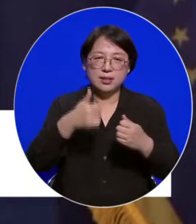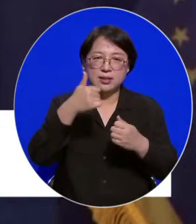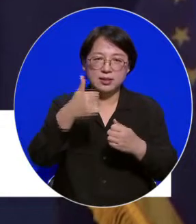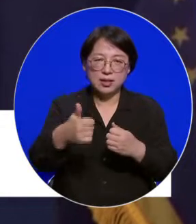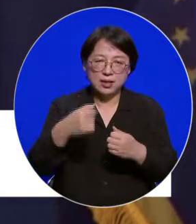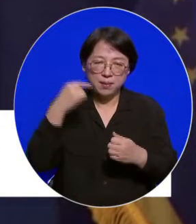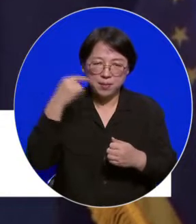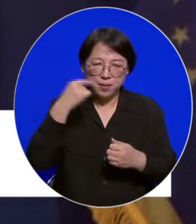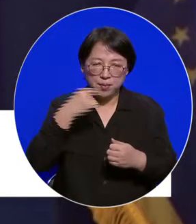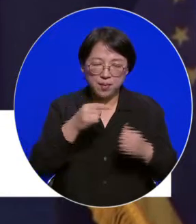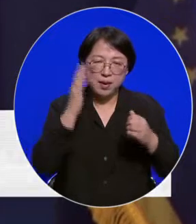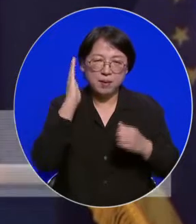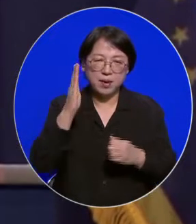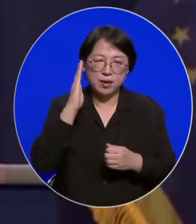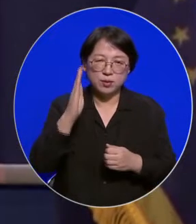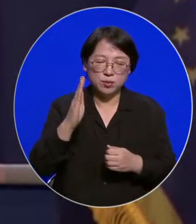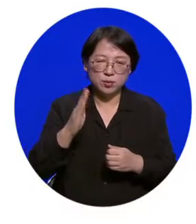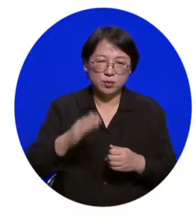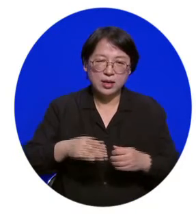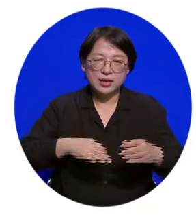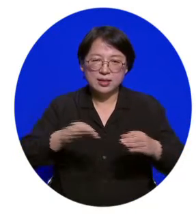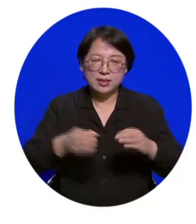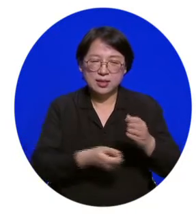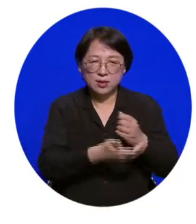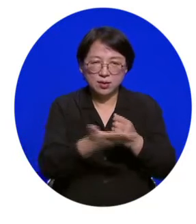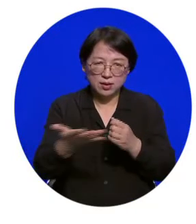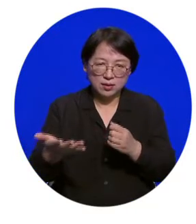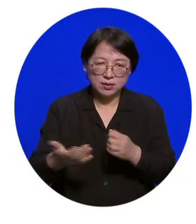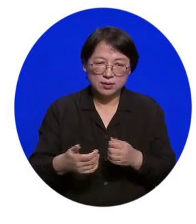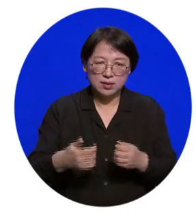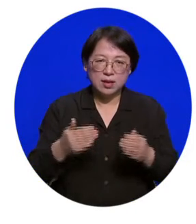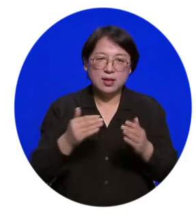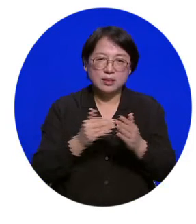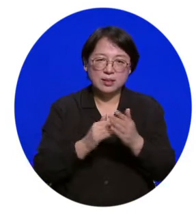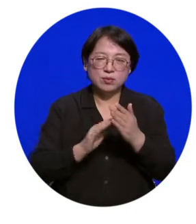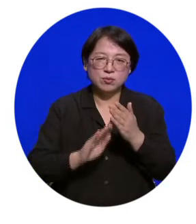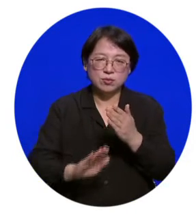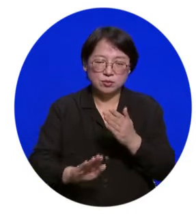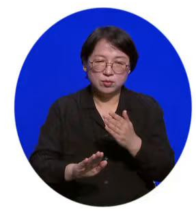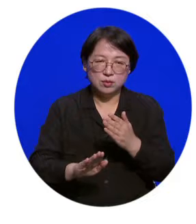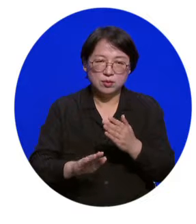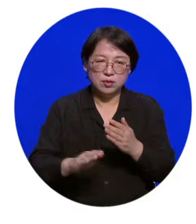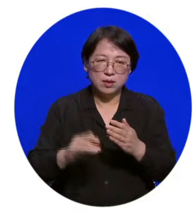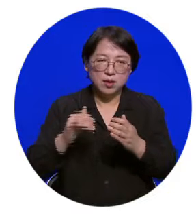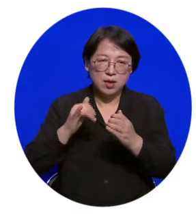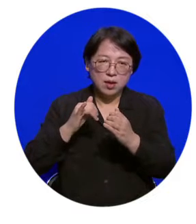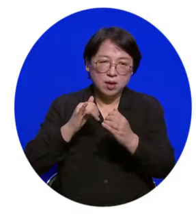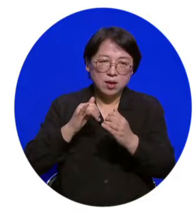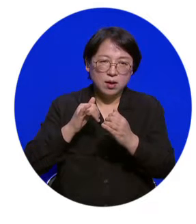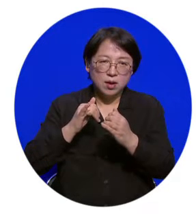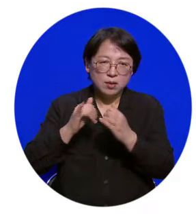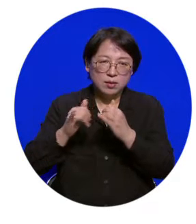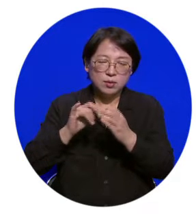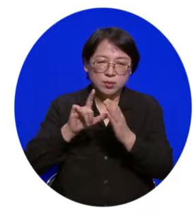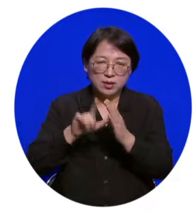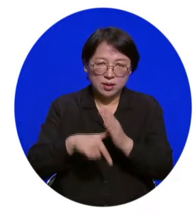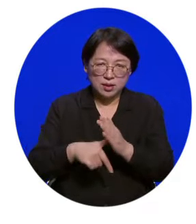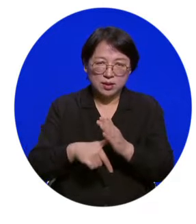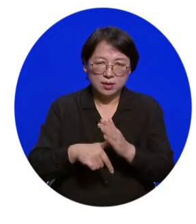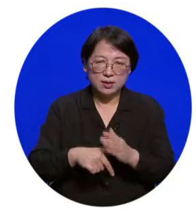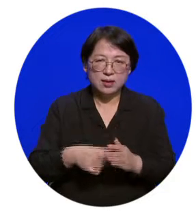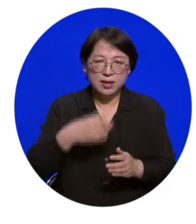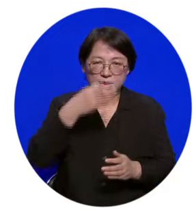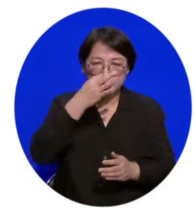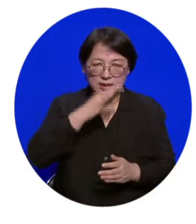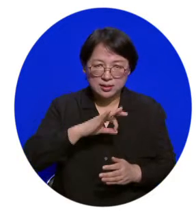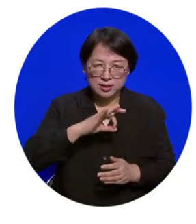매파적 발언도 시장에 영향을 미쳤습니다 회의 직후 열린 기자회견에서 파월 의장은 최종 금리 수준이 지난번